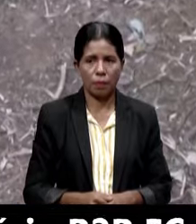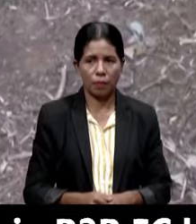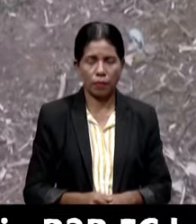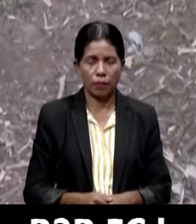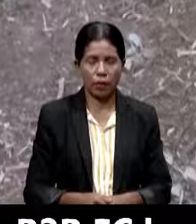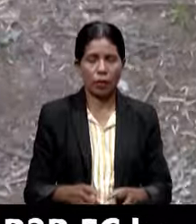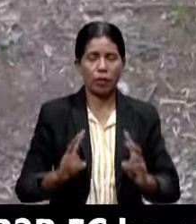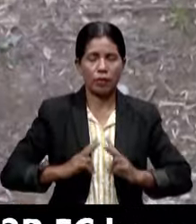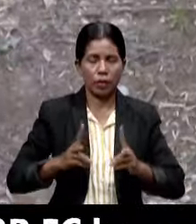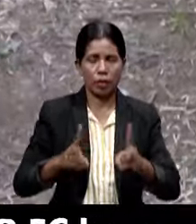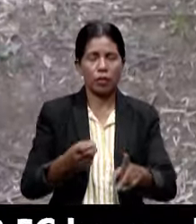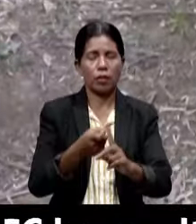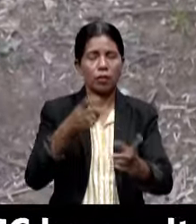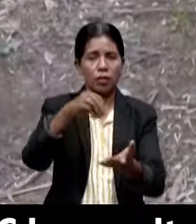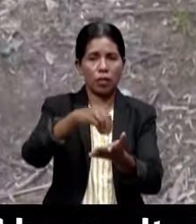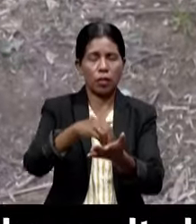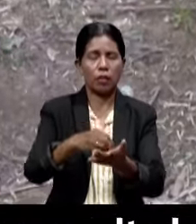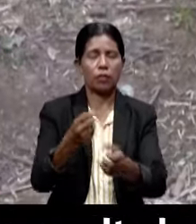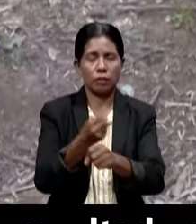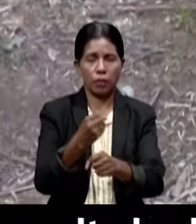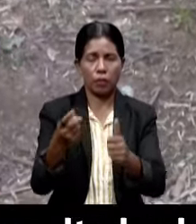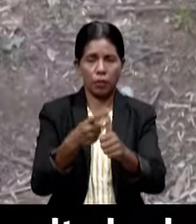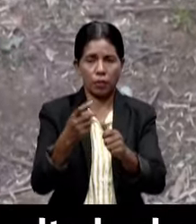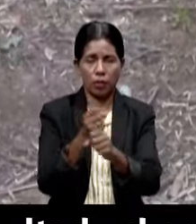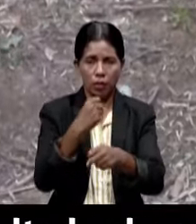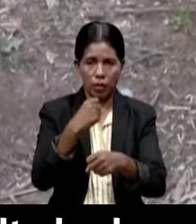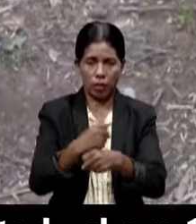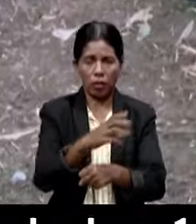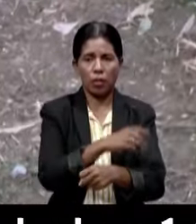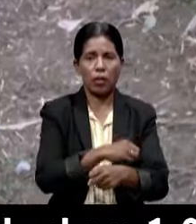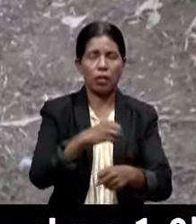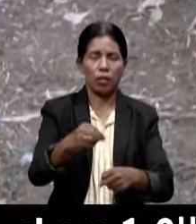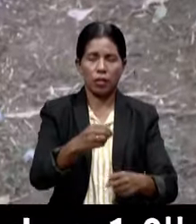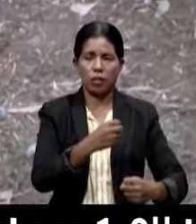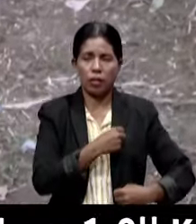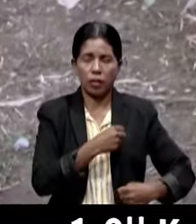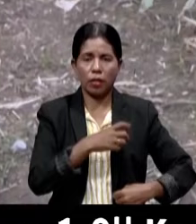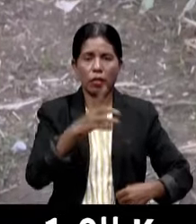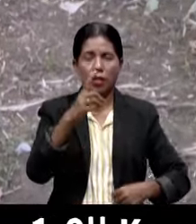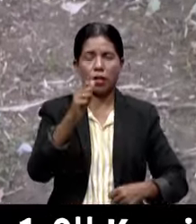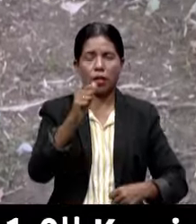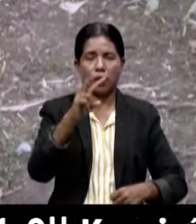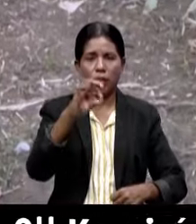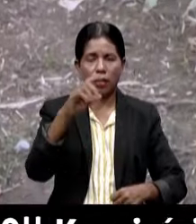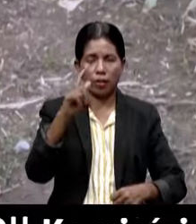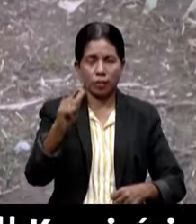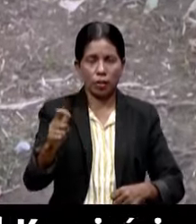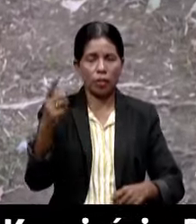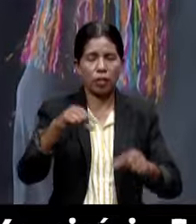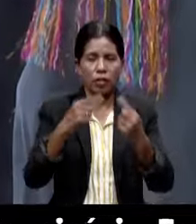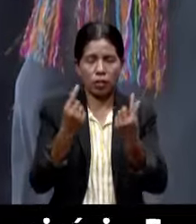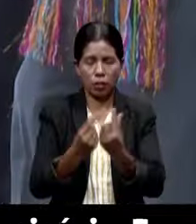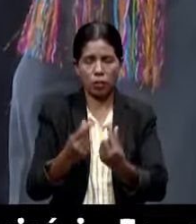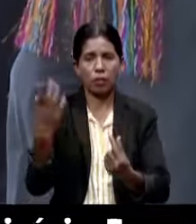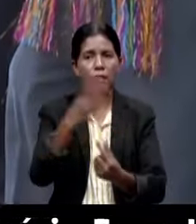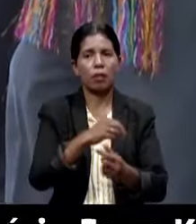Veteranu sira usi kelikai lansa fatuk dahuluk ba konstruksaun plaka portavoz Komando Resistensi Nasional David Alex Daitula honya grupu iha lakudala